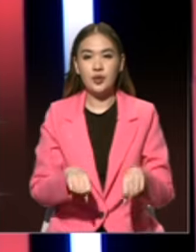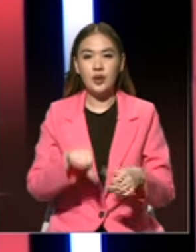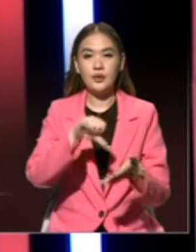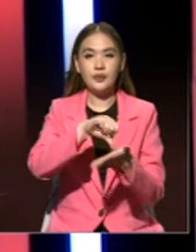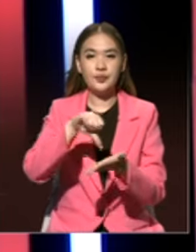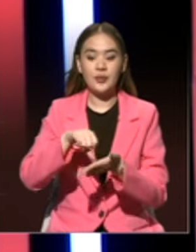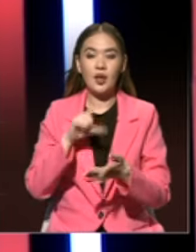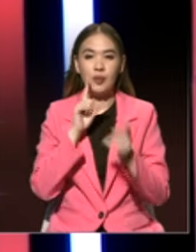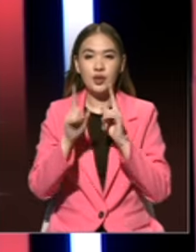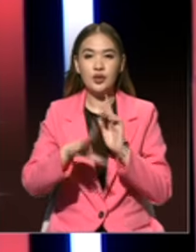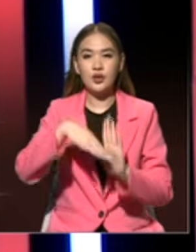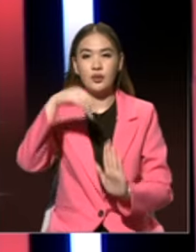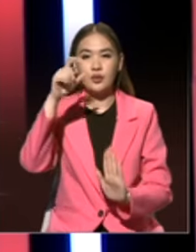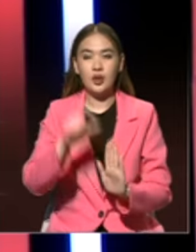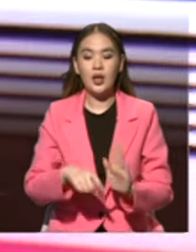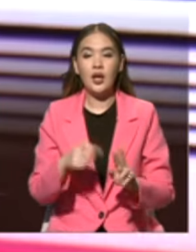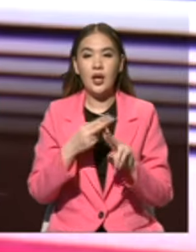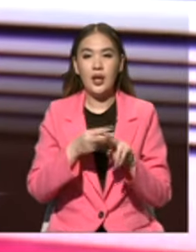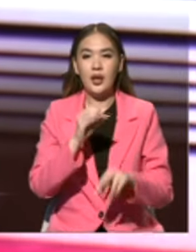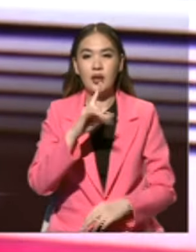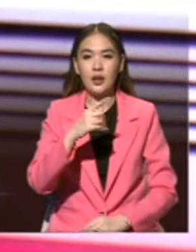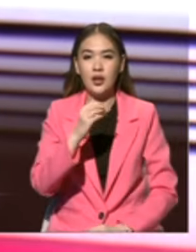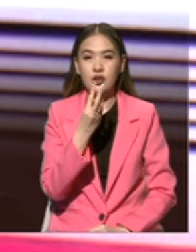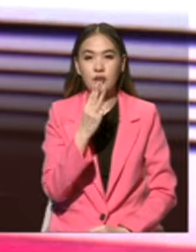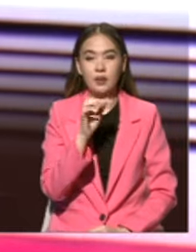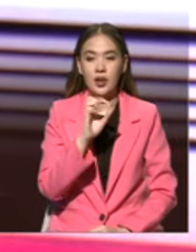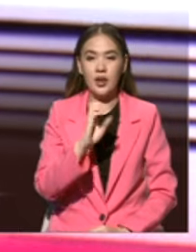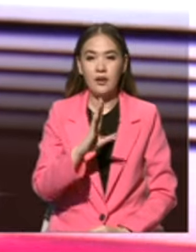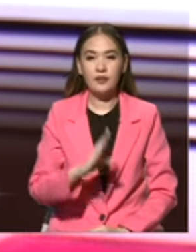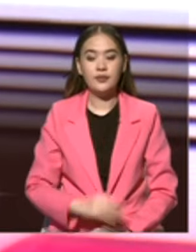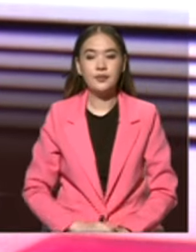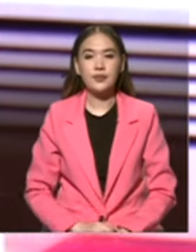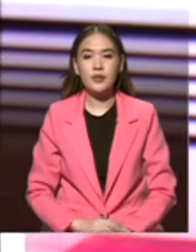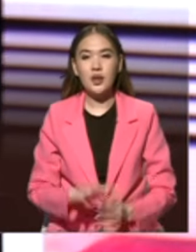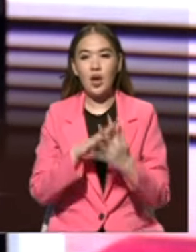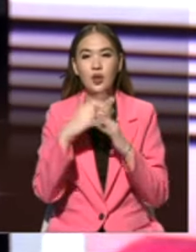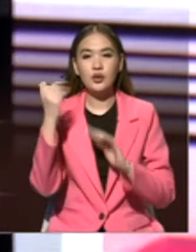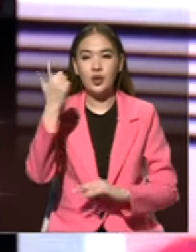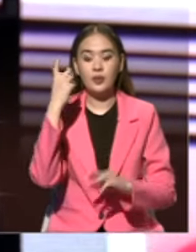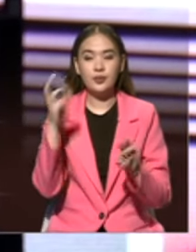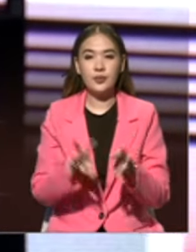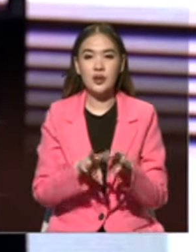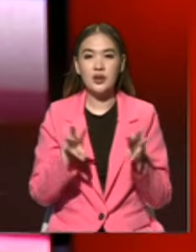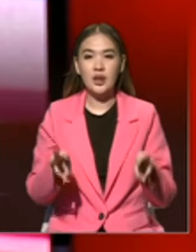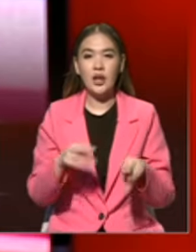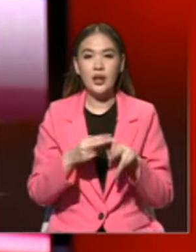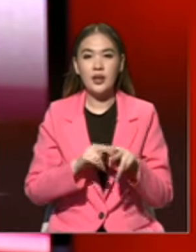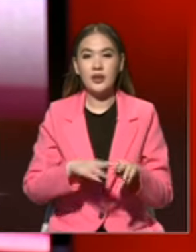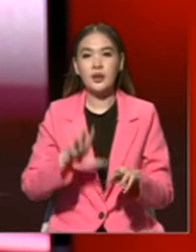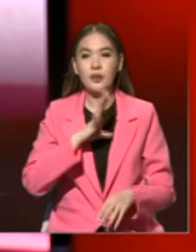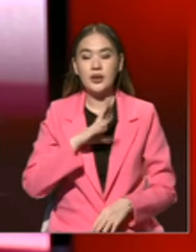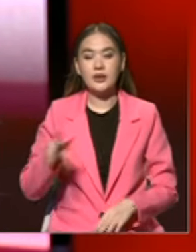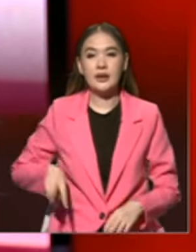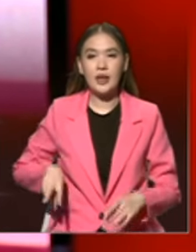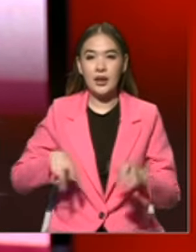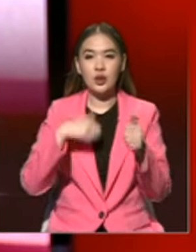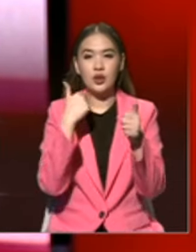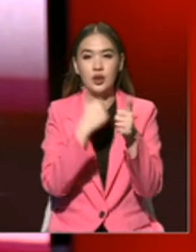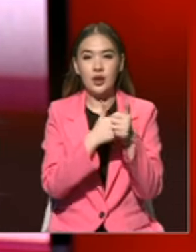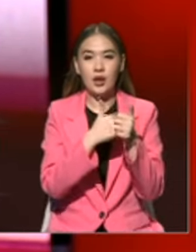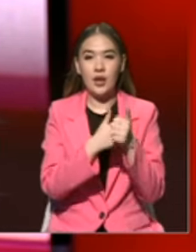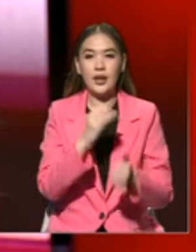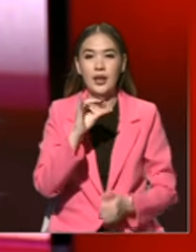қонақтары, мәжіліс депутаты Мұрат Ергешбаев. Ауыл шаруашылығы министрлігі мал шаруашылығы департаменті директорының орынбасары